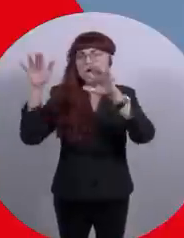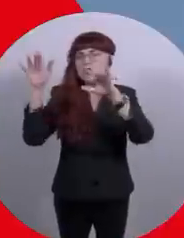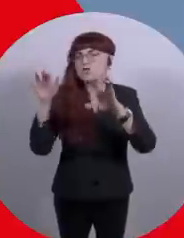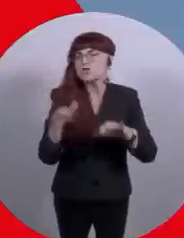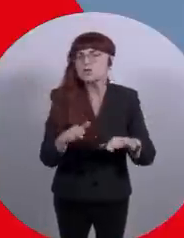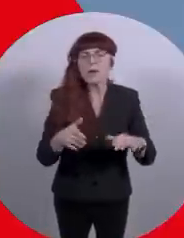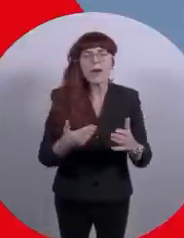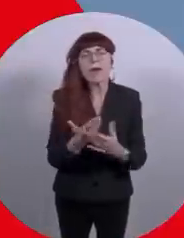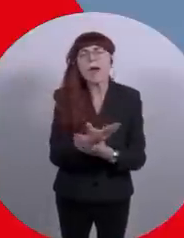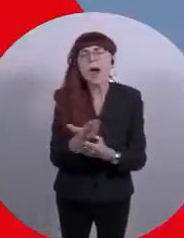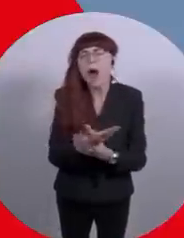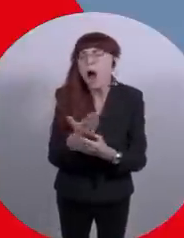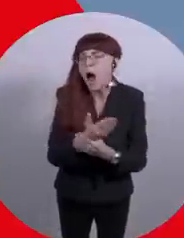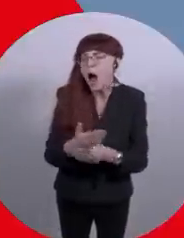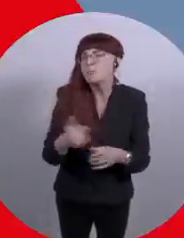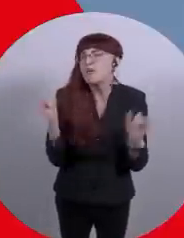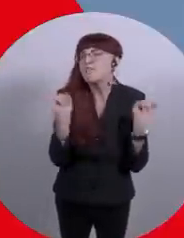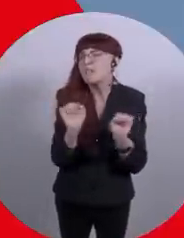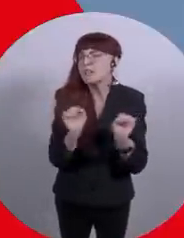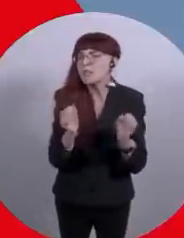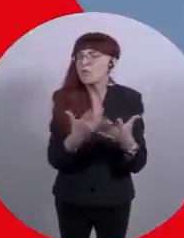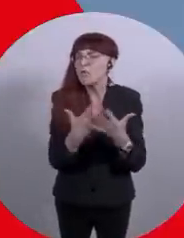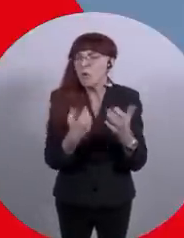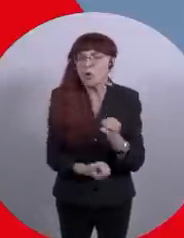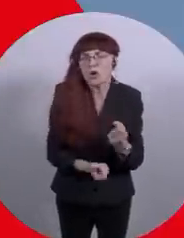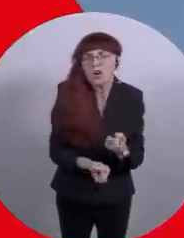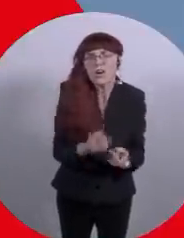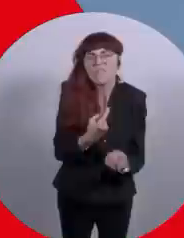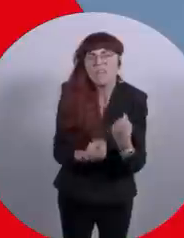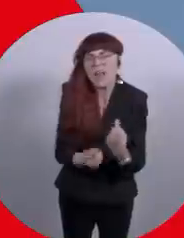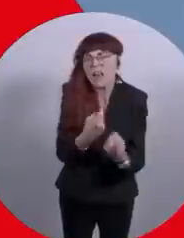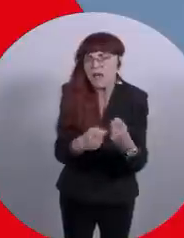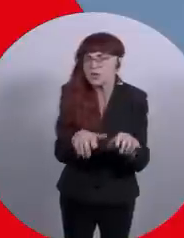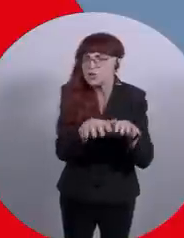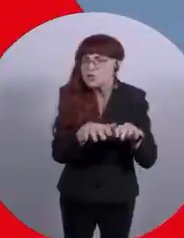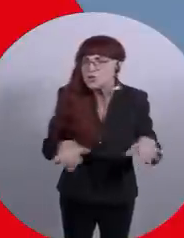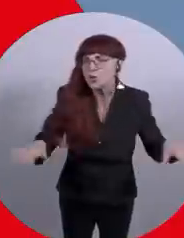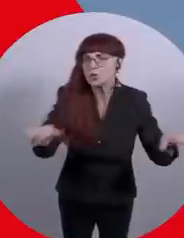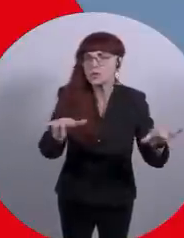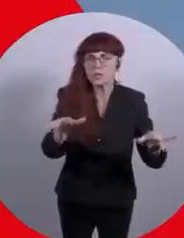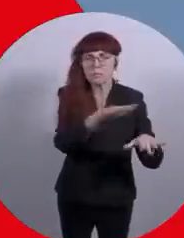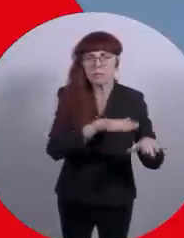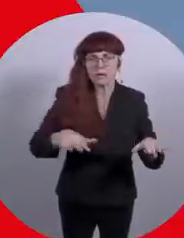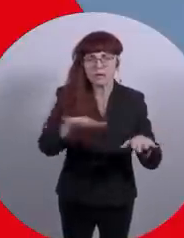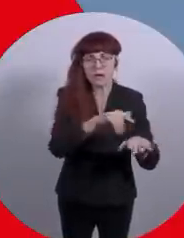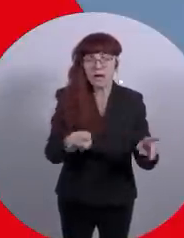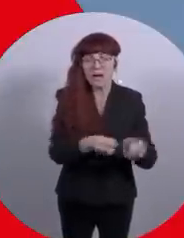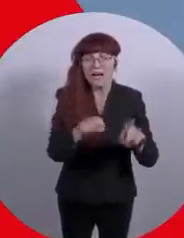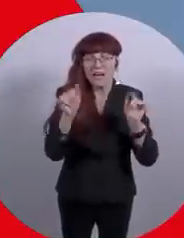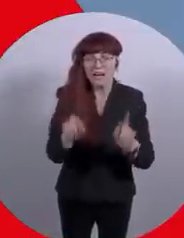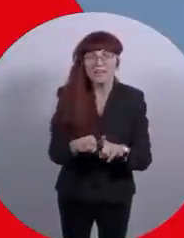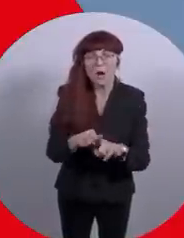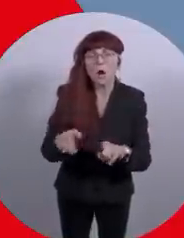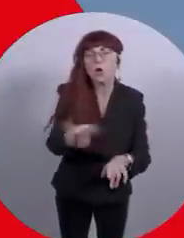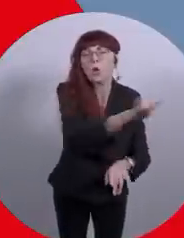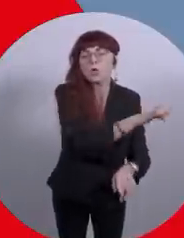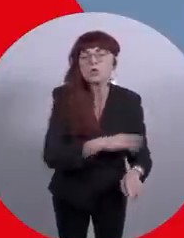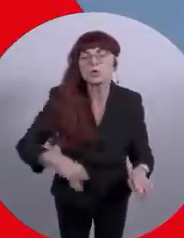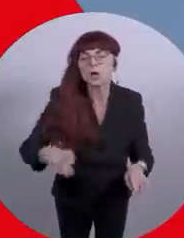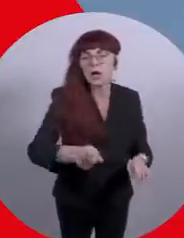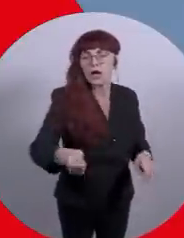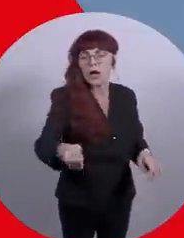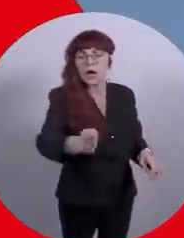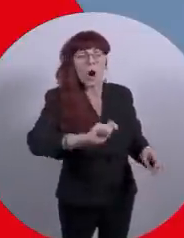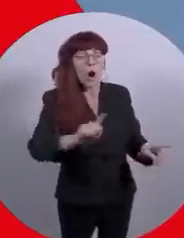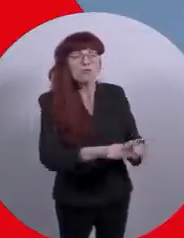in unserem quellenschutzgebieten man mal sehen jetzt schon Grundstücke auch im öffentlichen Auftrag erwerben zu wollen das auf einmal schon im